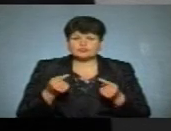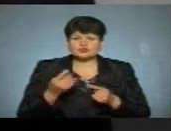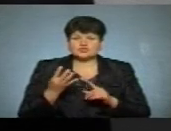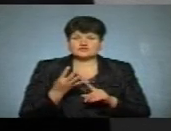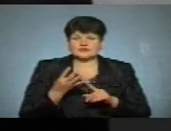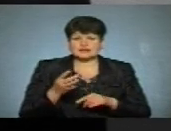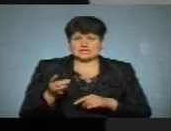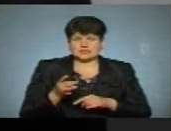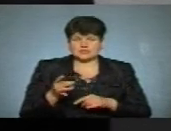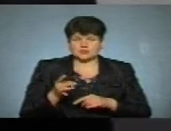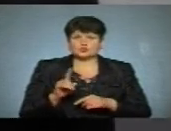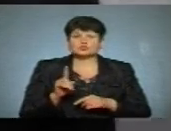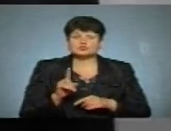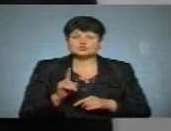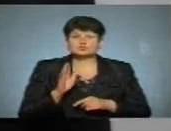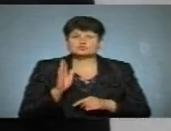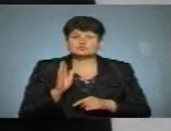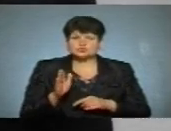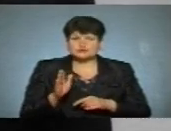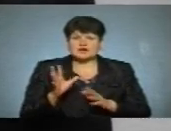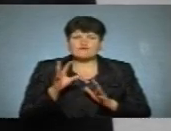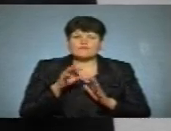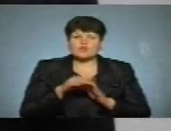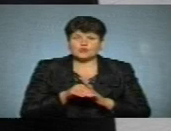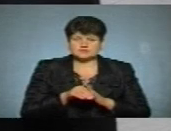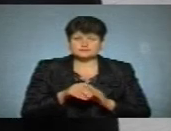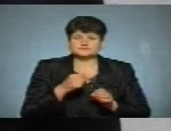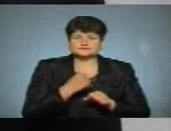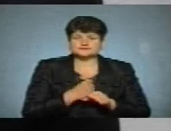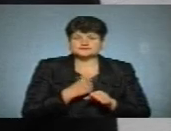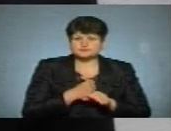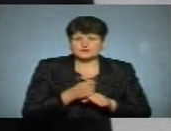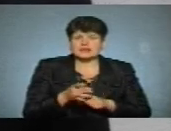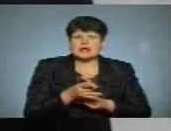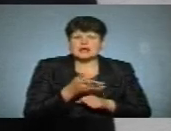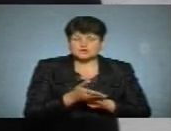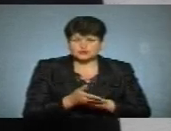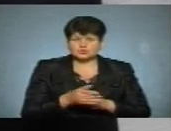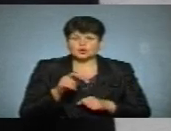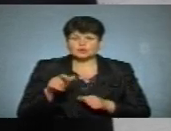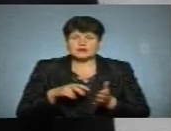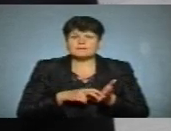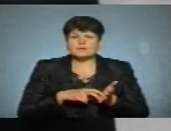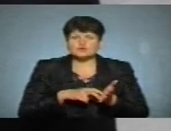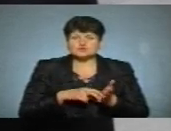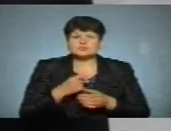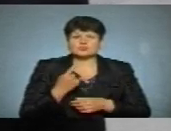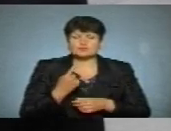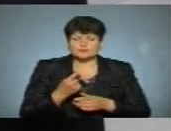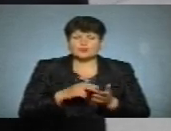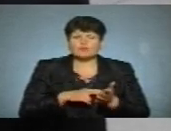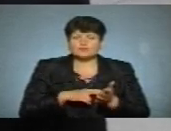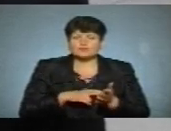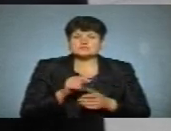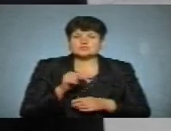4-й район. Що саме буде входити в повноваження такого як району? Тому що люди побоюються одного. Побоюються те,